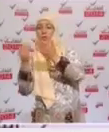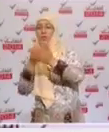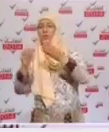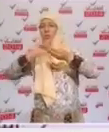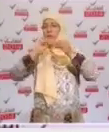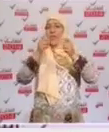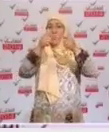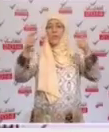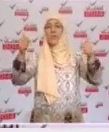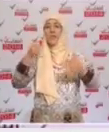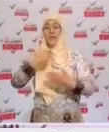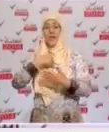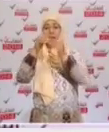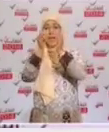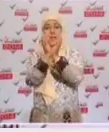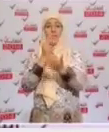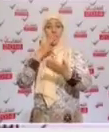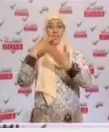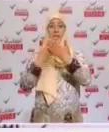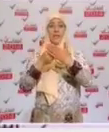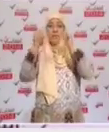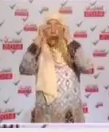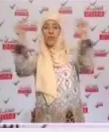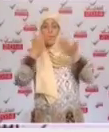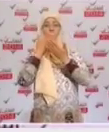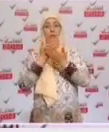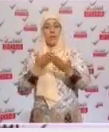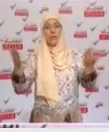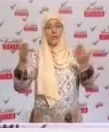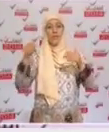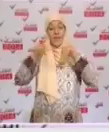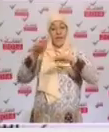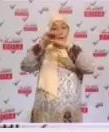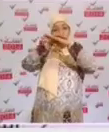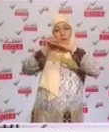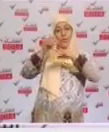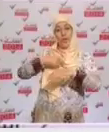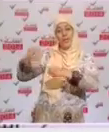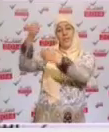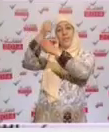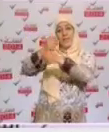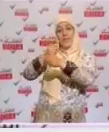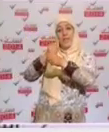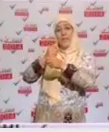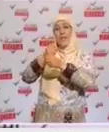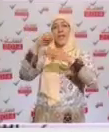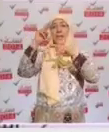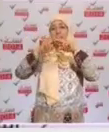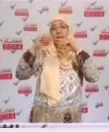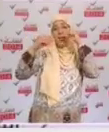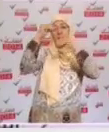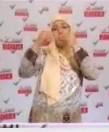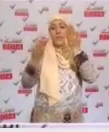لذا أعدكم أن نكون في مستوى ثقة. وفي هذا الإطار سنعمل جاهدين على إرساء تنمية جهوية